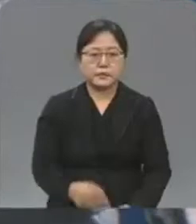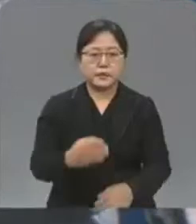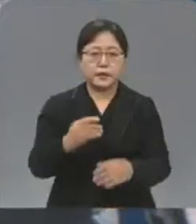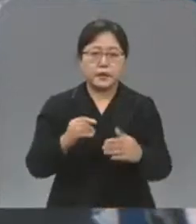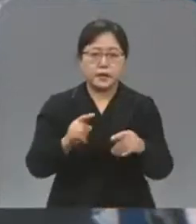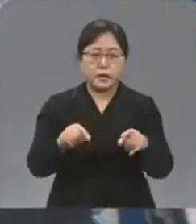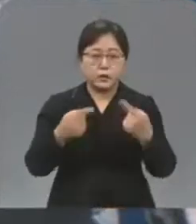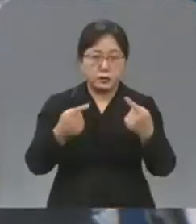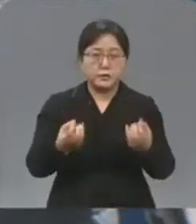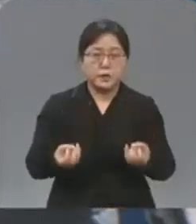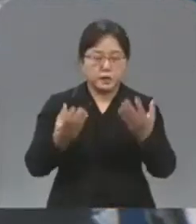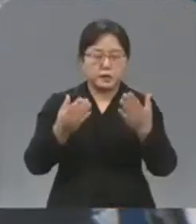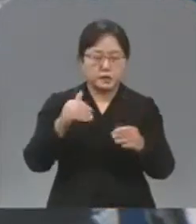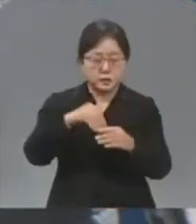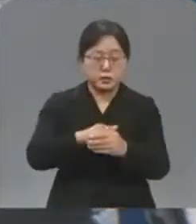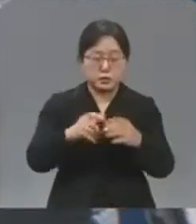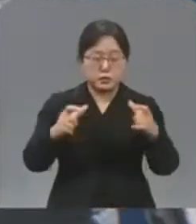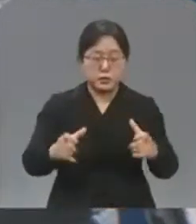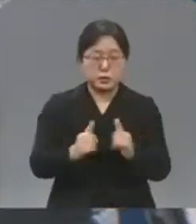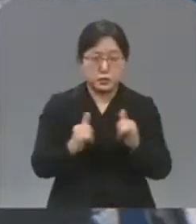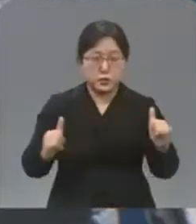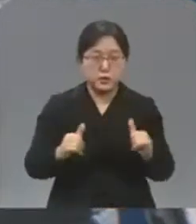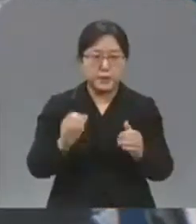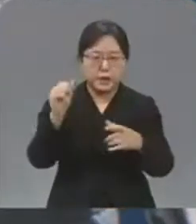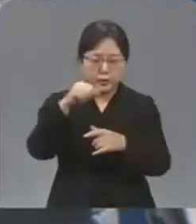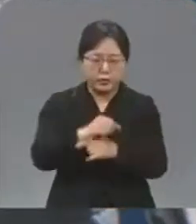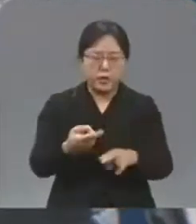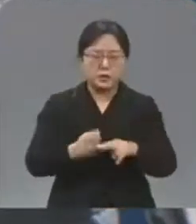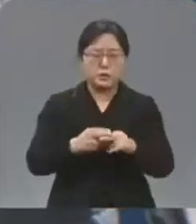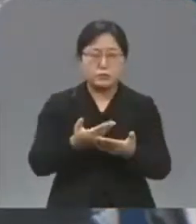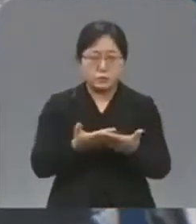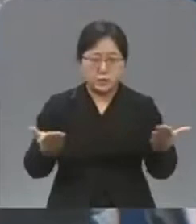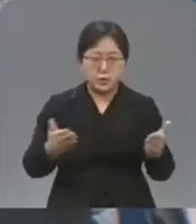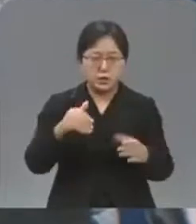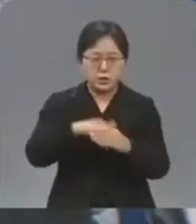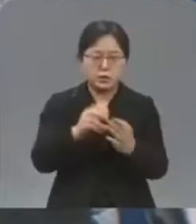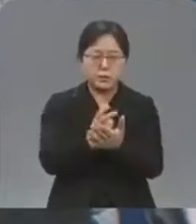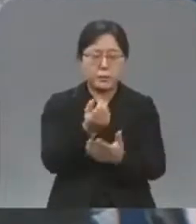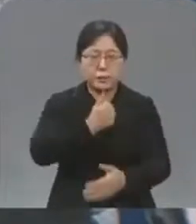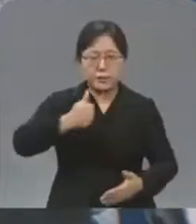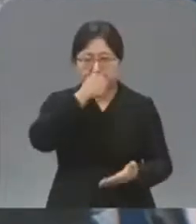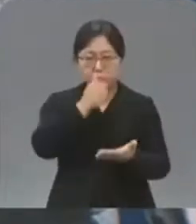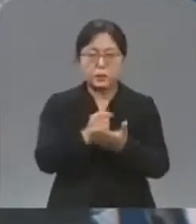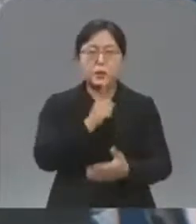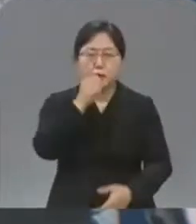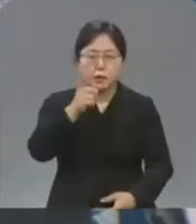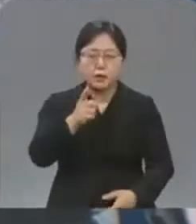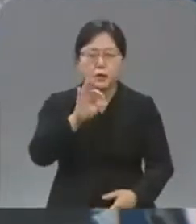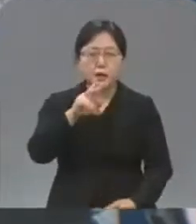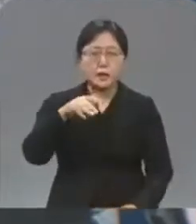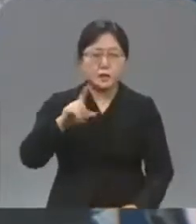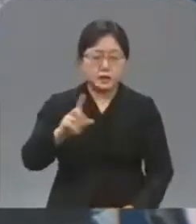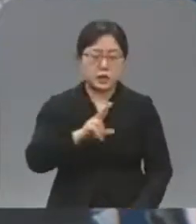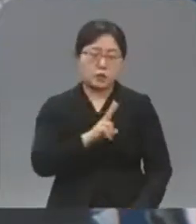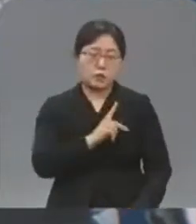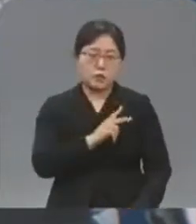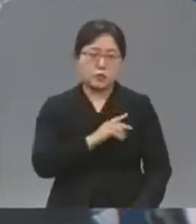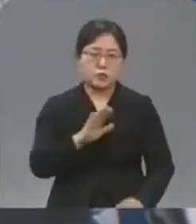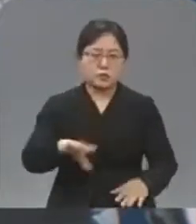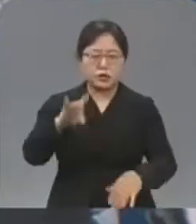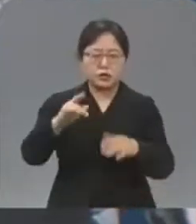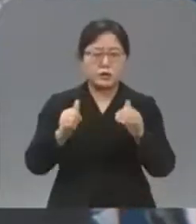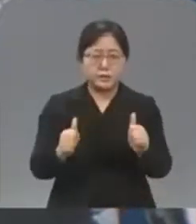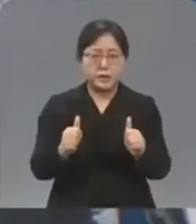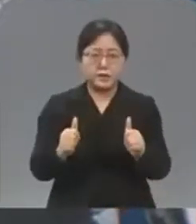지난 설 명절을 앞두고 선거 구민 등에게 과일 선물을 돌려 공직선거법 위반 혐의로 기소된 무소속 양향자 의원이 오늘 첫